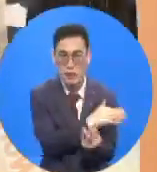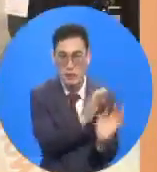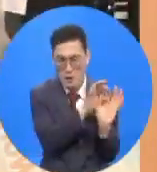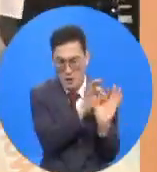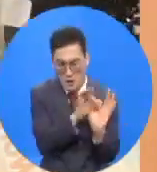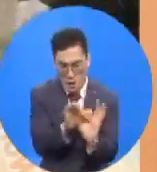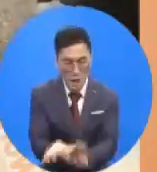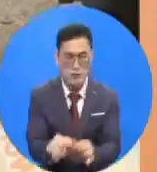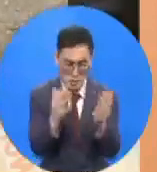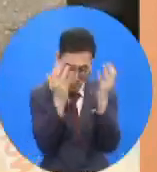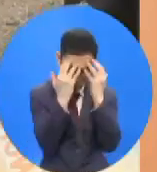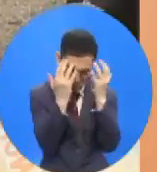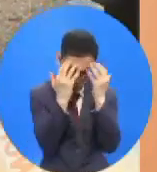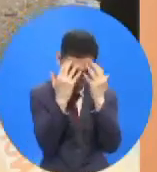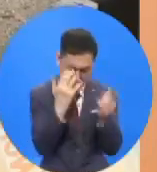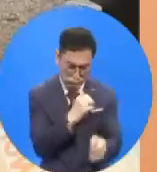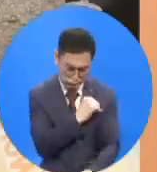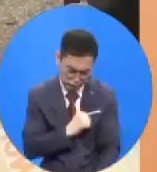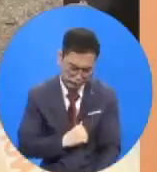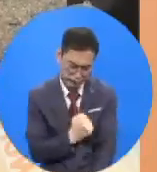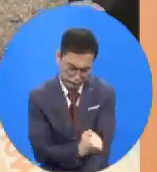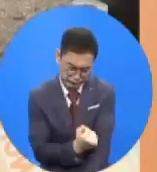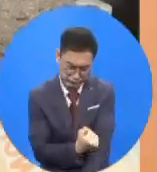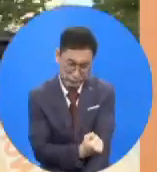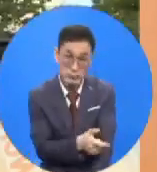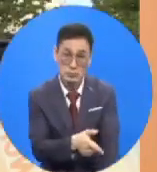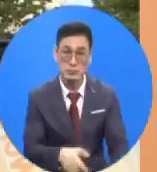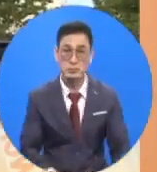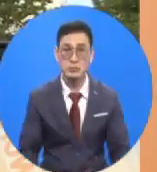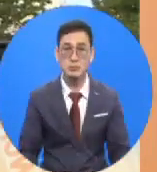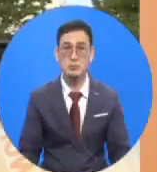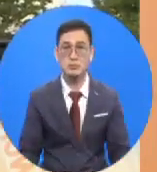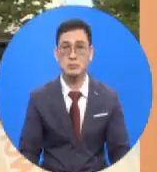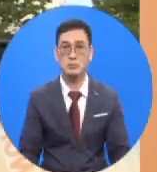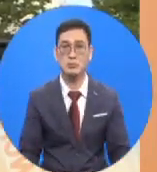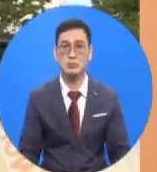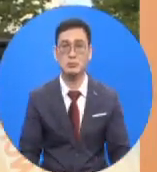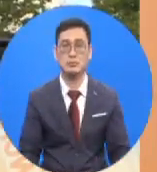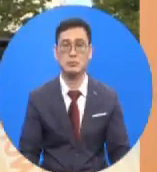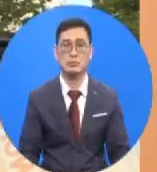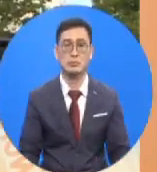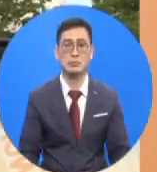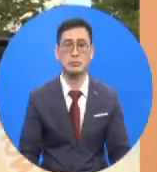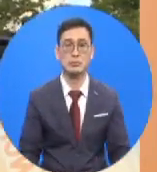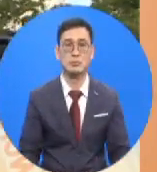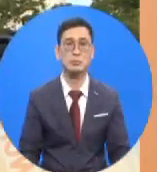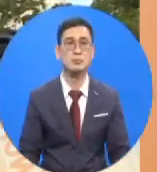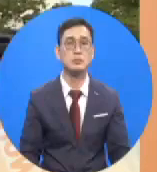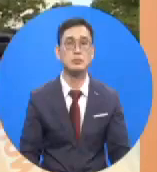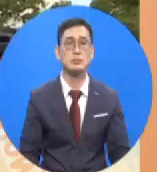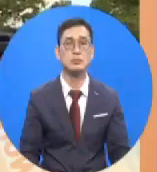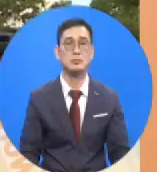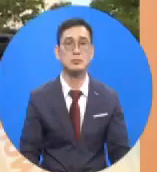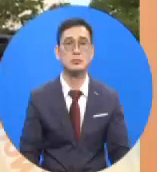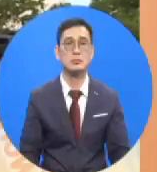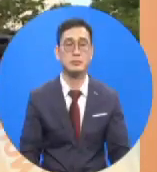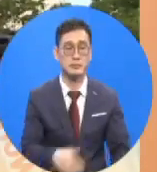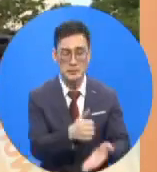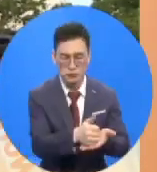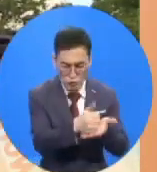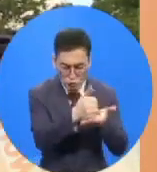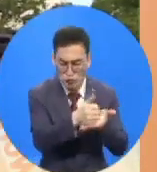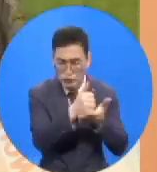하루도 쉬지 못하고 지금 코로나 전선의 싸우고 있고 우리가 볼 4 분들 위해서 이 어떤 지금 그 2 패치 급 알고 있고 이렇게 하지